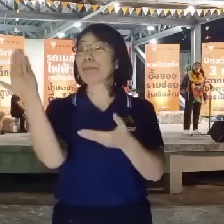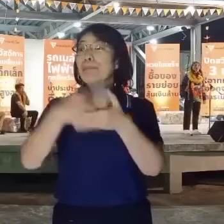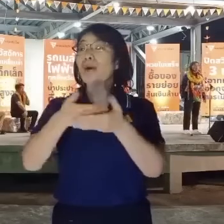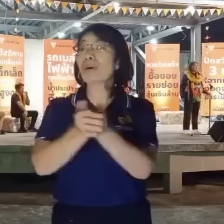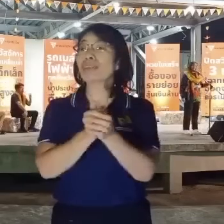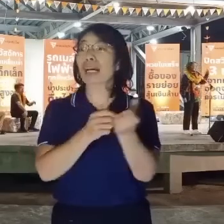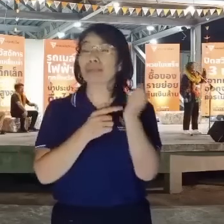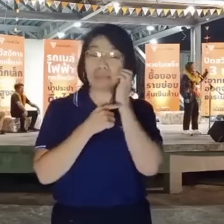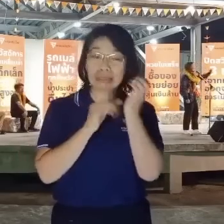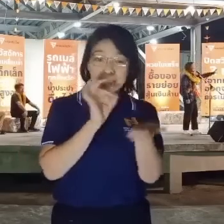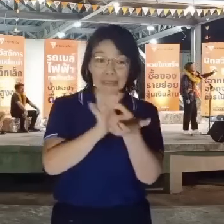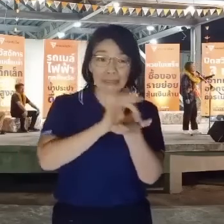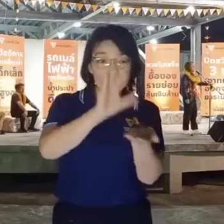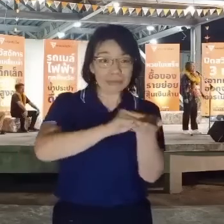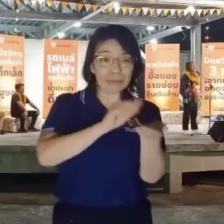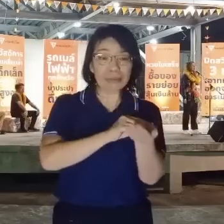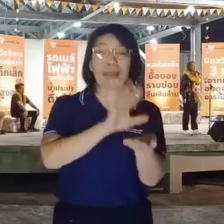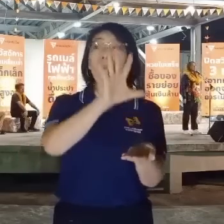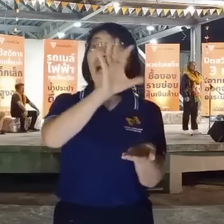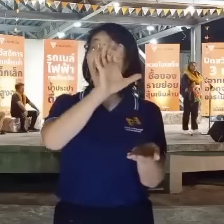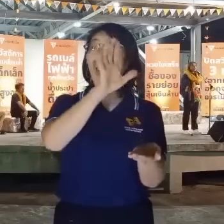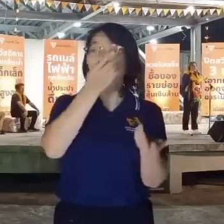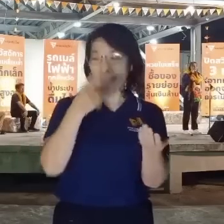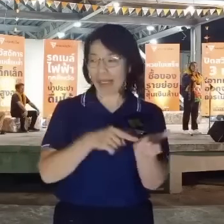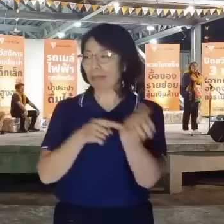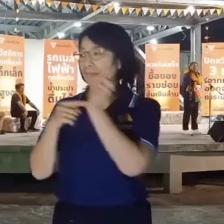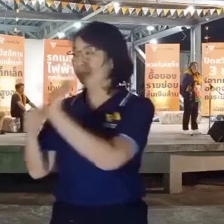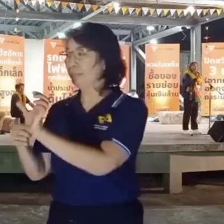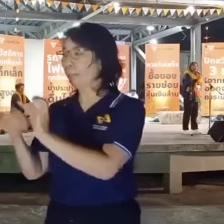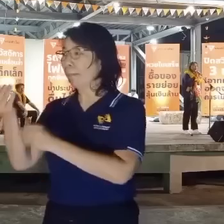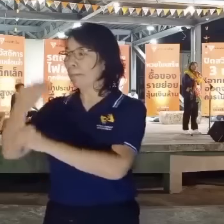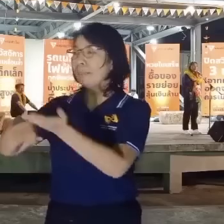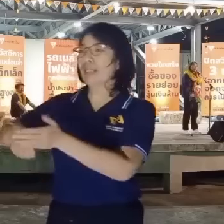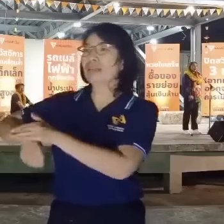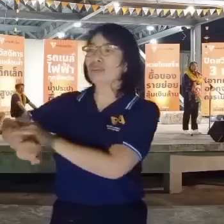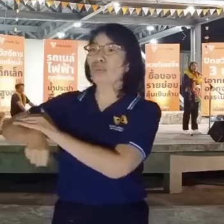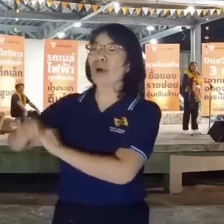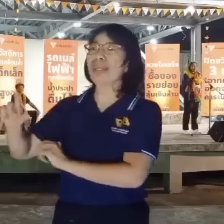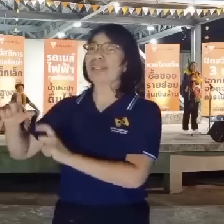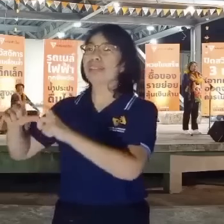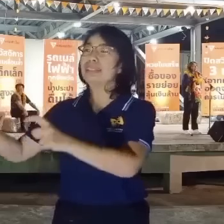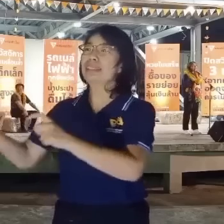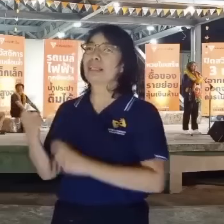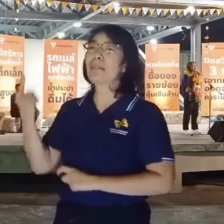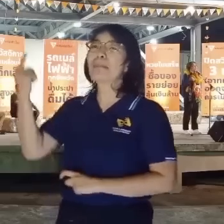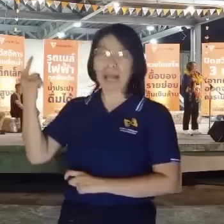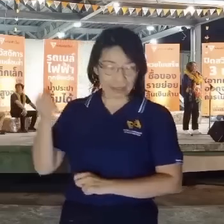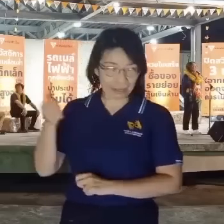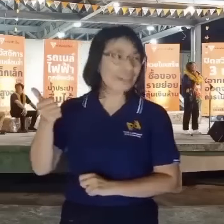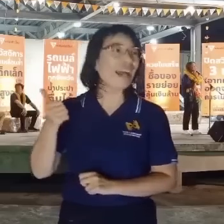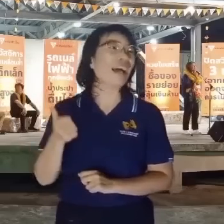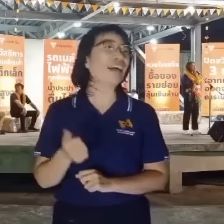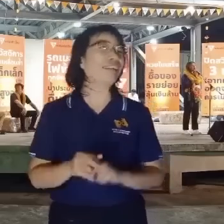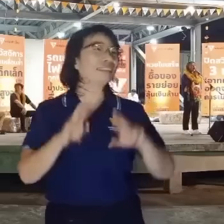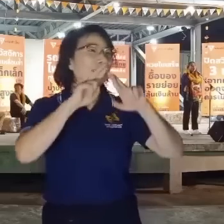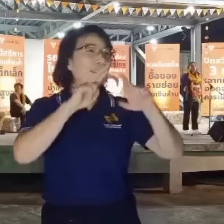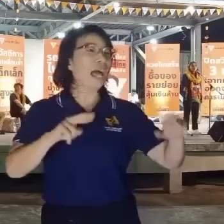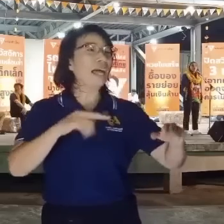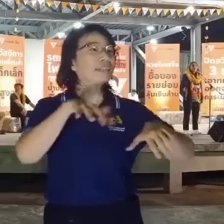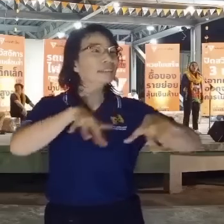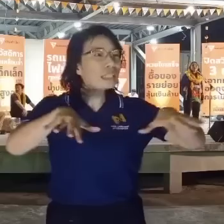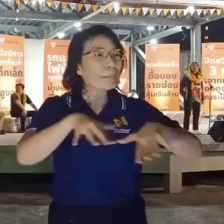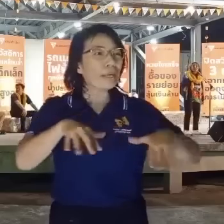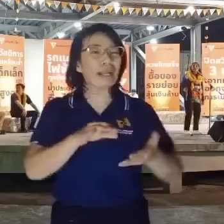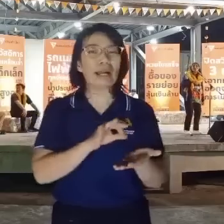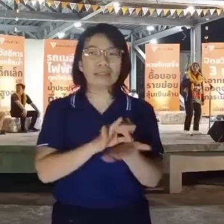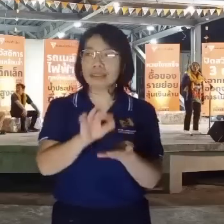ลากออนไลน์ก็ได้สลากตามแผงก็ได้เพื่อให้ได้ลุ้นโชคไปด้วยแบบนี้ SME จะได้แต้มต่อผู้บ